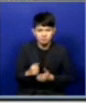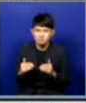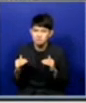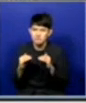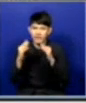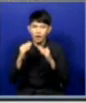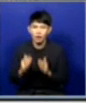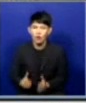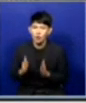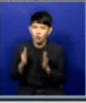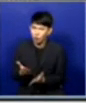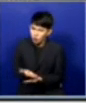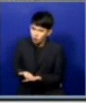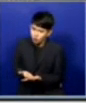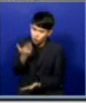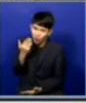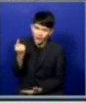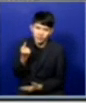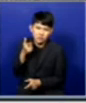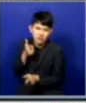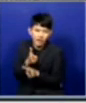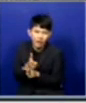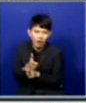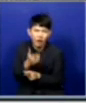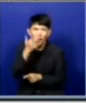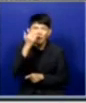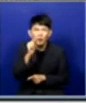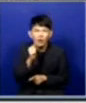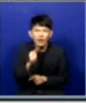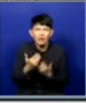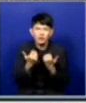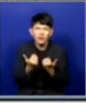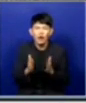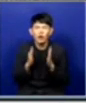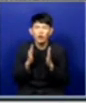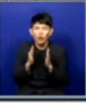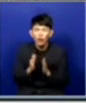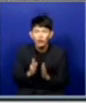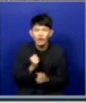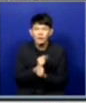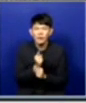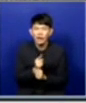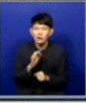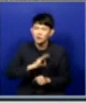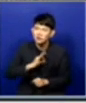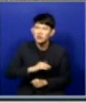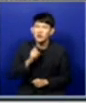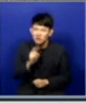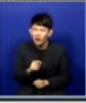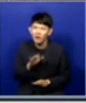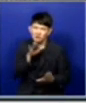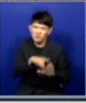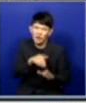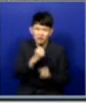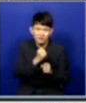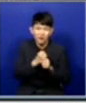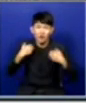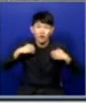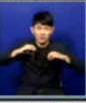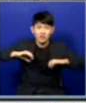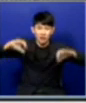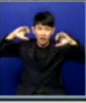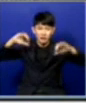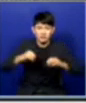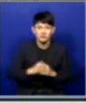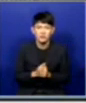ช่องการศึกษานั้นบีบให้คนไปเป็นข้าราชการแล้วเมื่ออยู่ในครอบครัวแล้วจะต้องเ